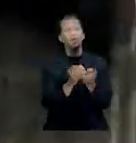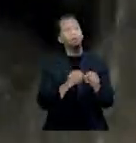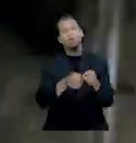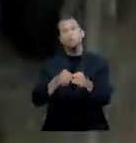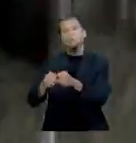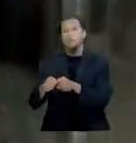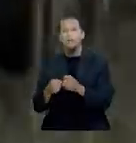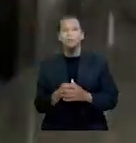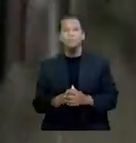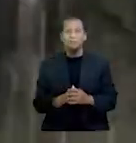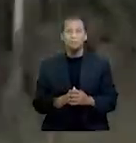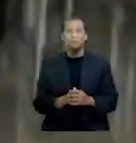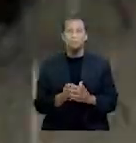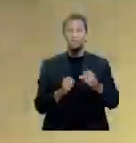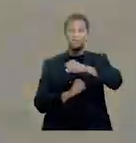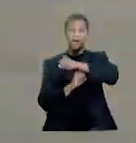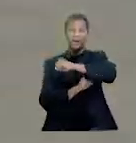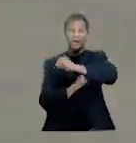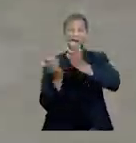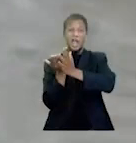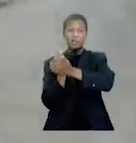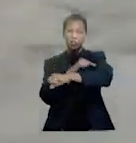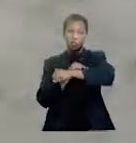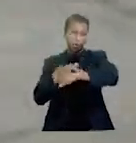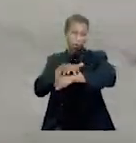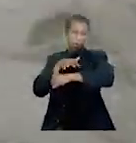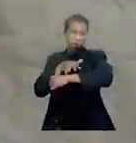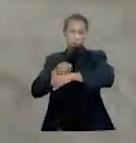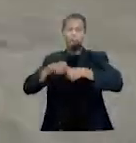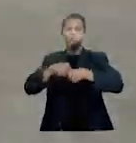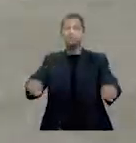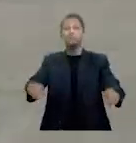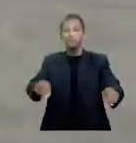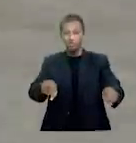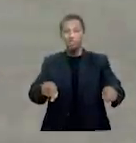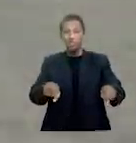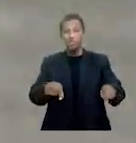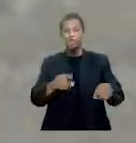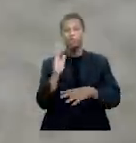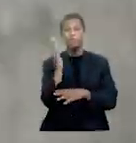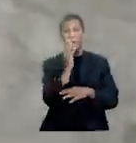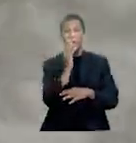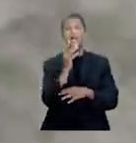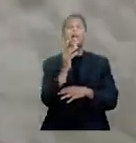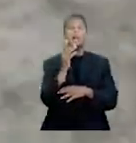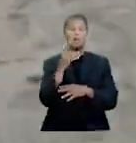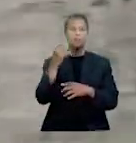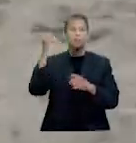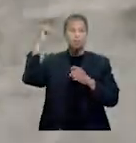Banjir juga membuat jembatan kayu putus banjir bandang terjadi setelah kawasan hutan diguyur hujan deras